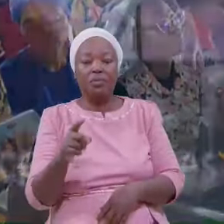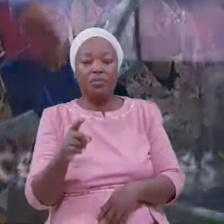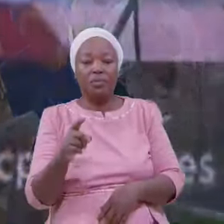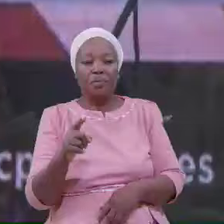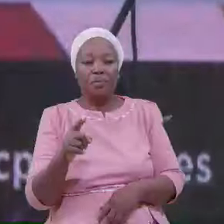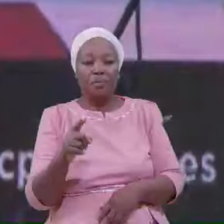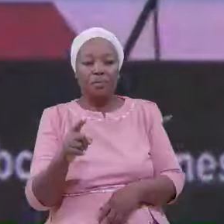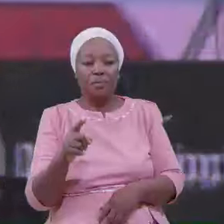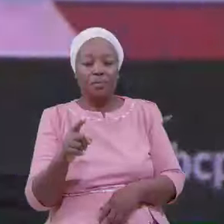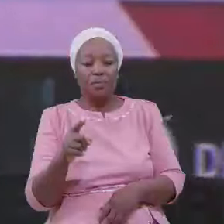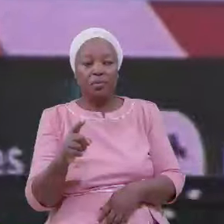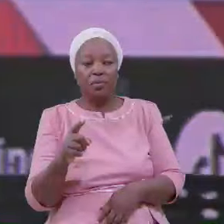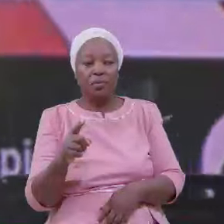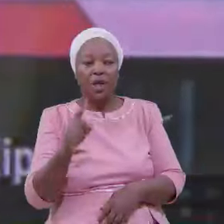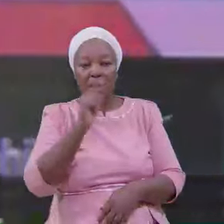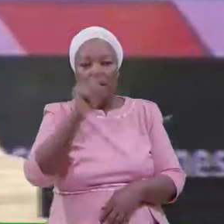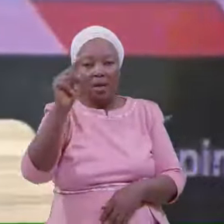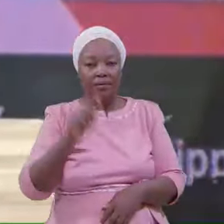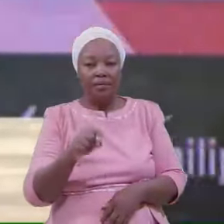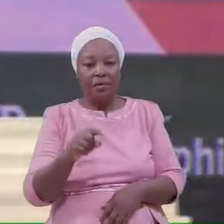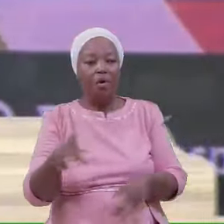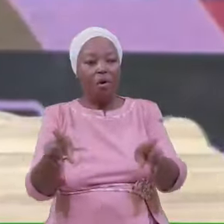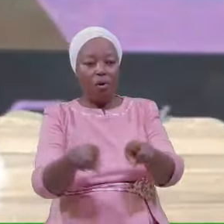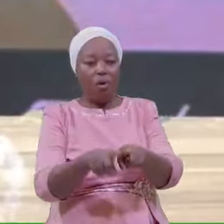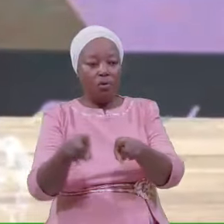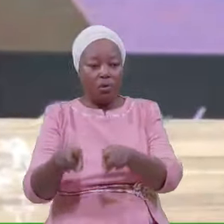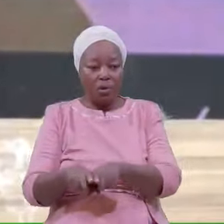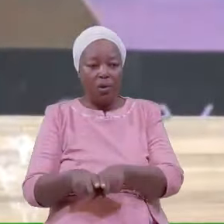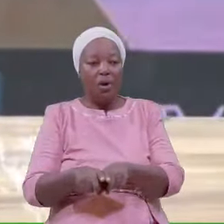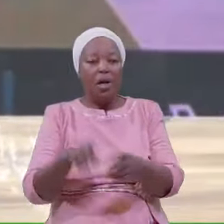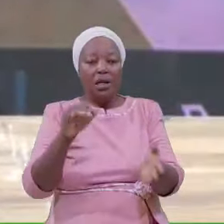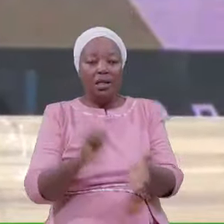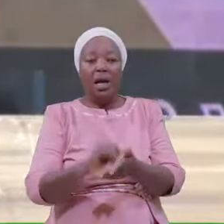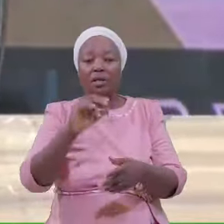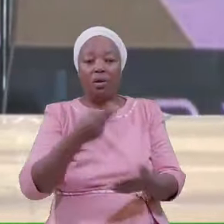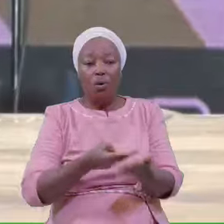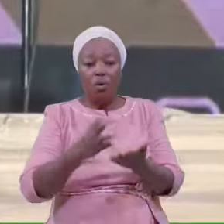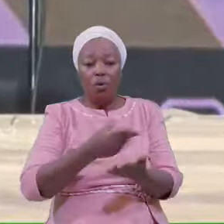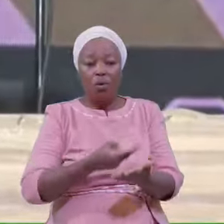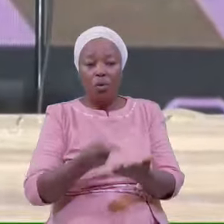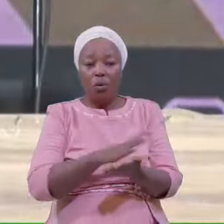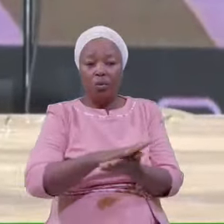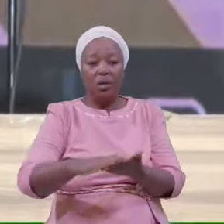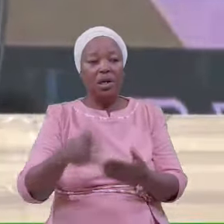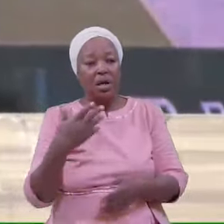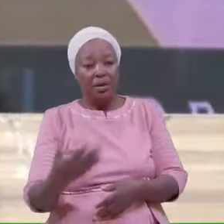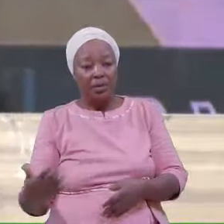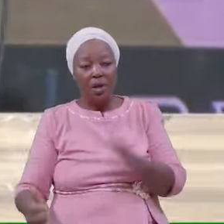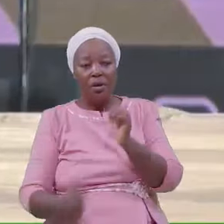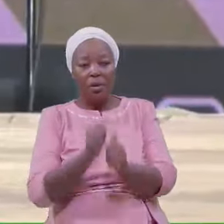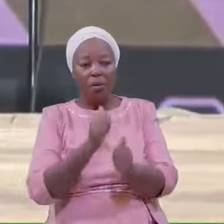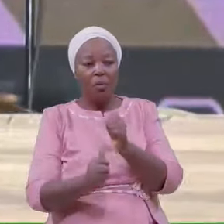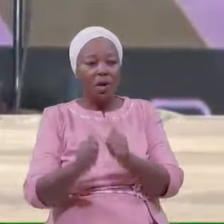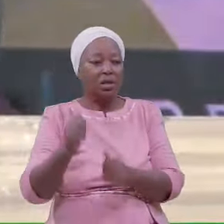ay lililiman ka. Also that holy thing which shall be